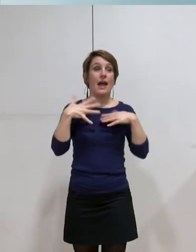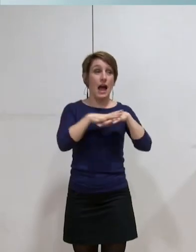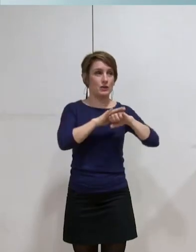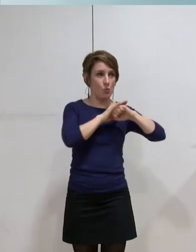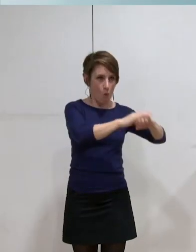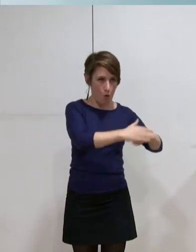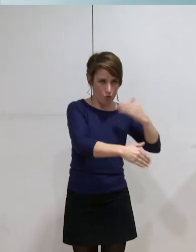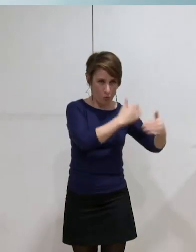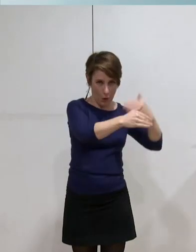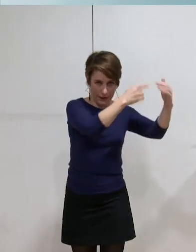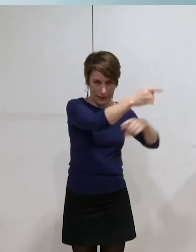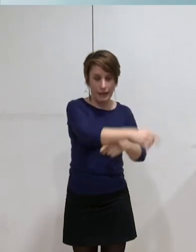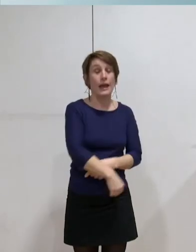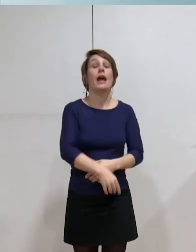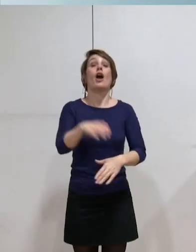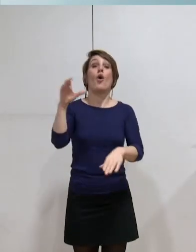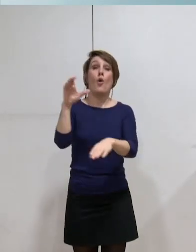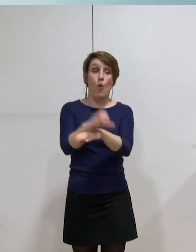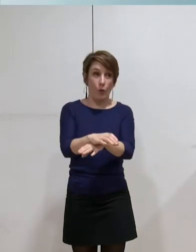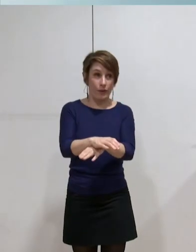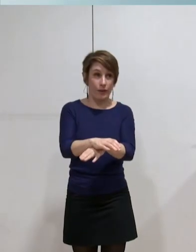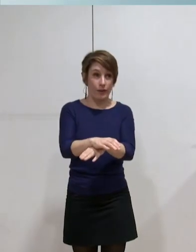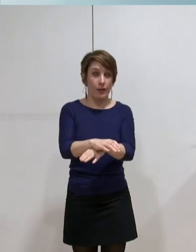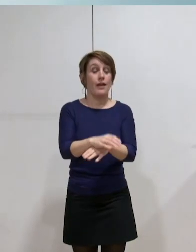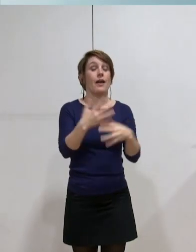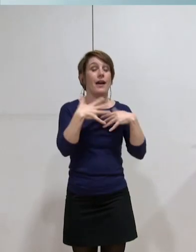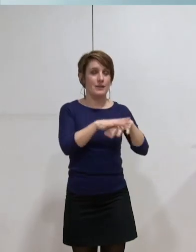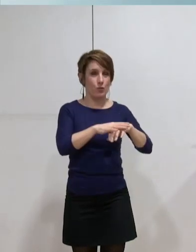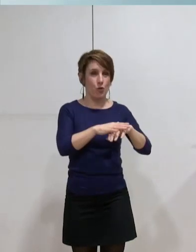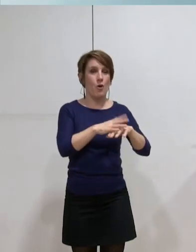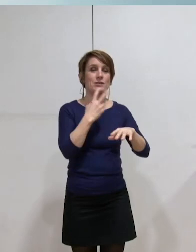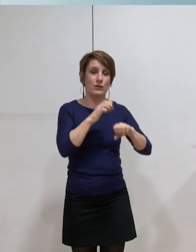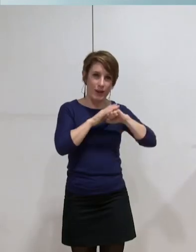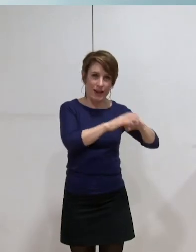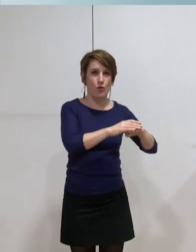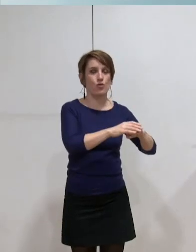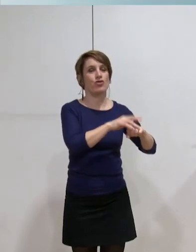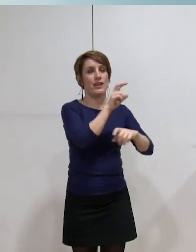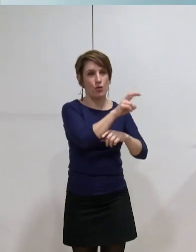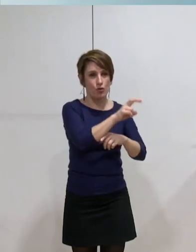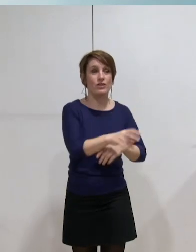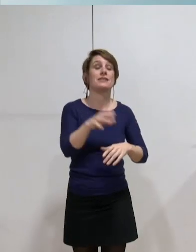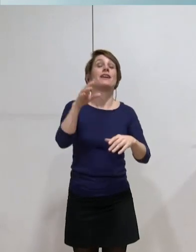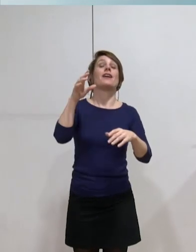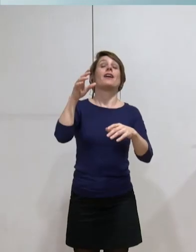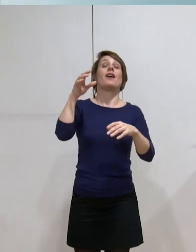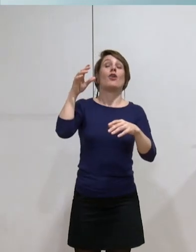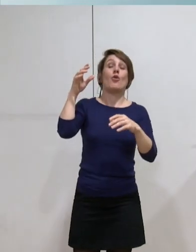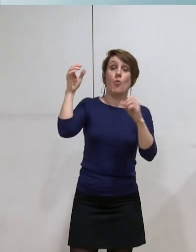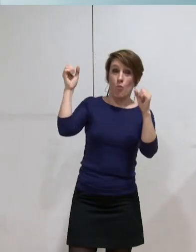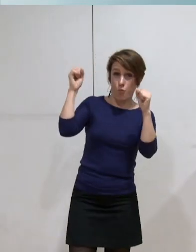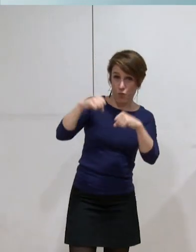gauche et de progrès qui vote contre le rassemblement citoyen de la gauche et écologistes qui vote pour les